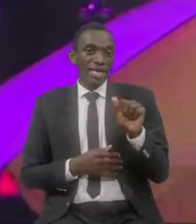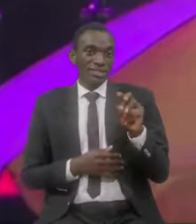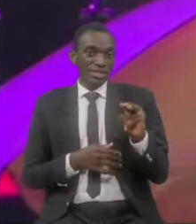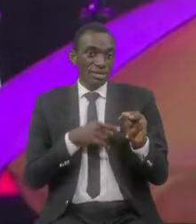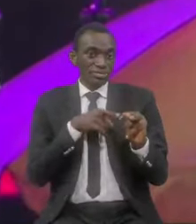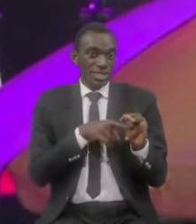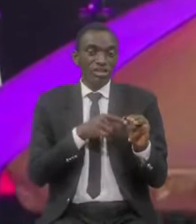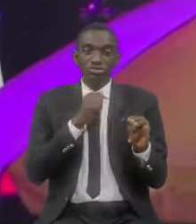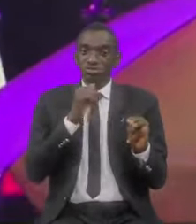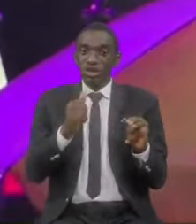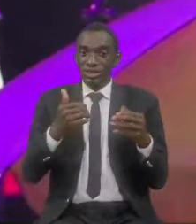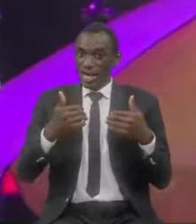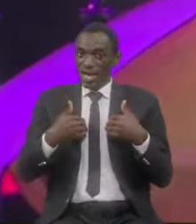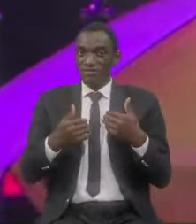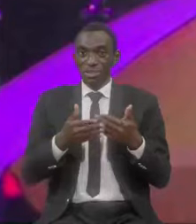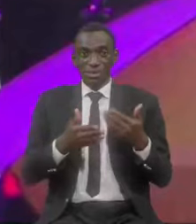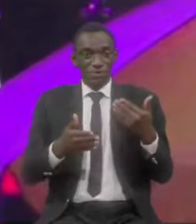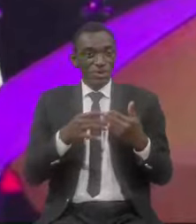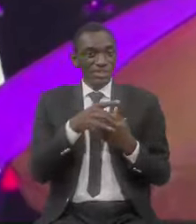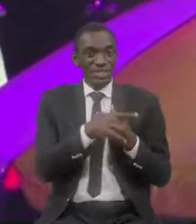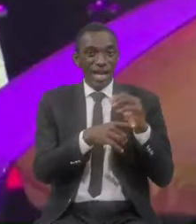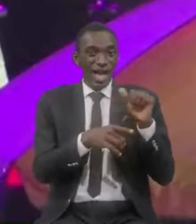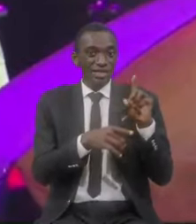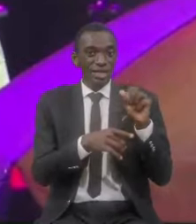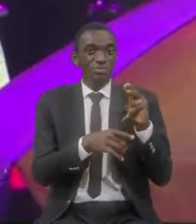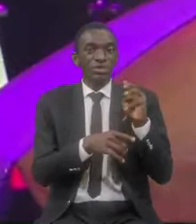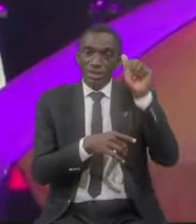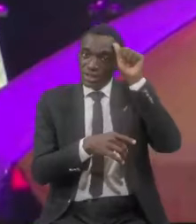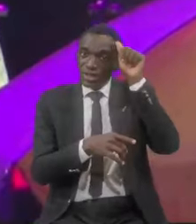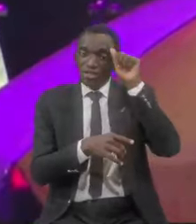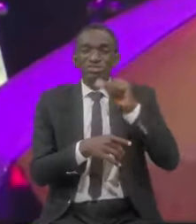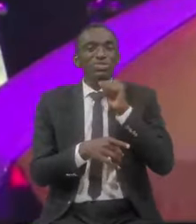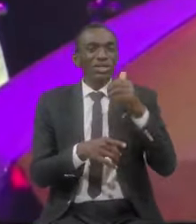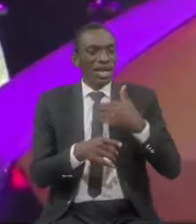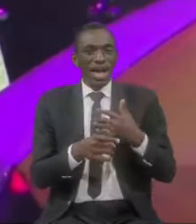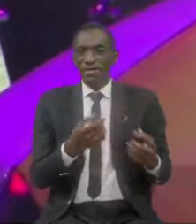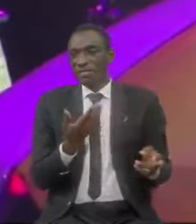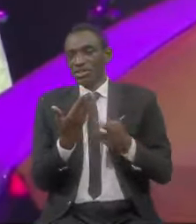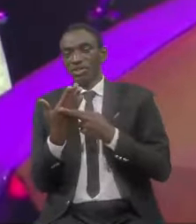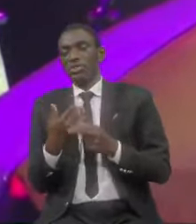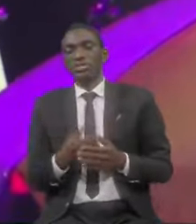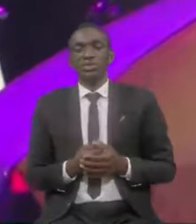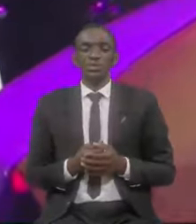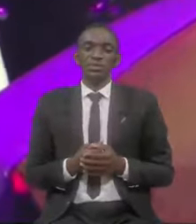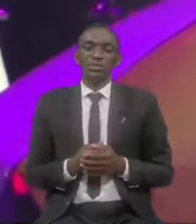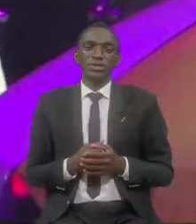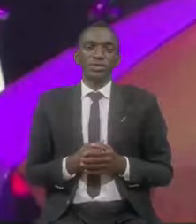Ce à quoi Adam n'a pas pu être restauré, nous, nous y sommes restaurés.